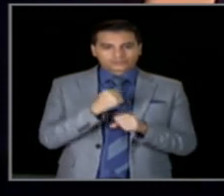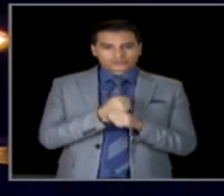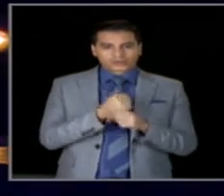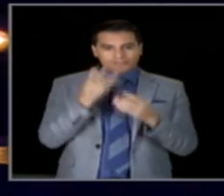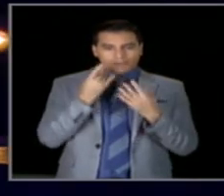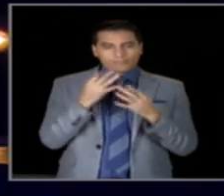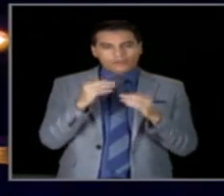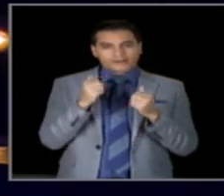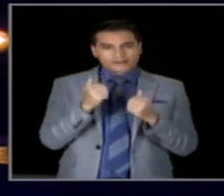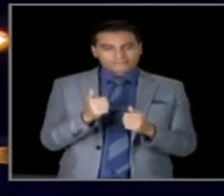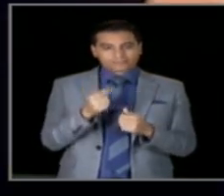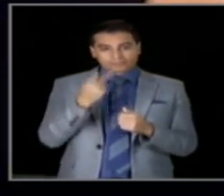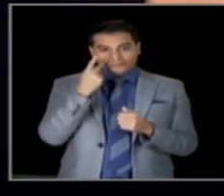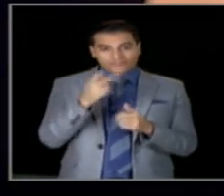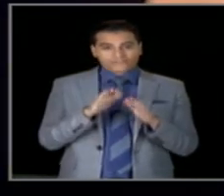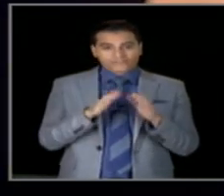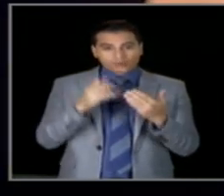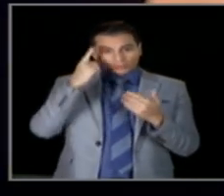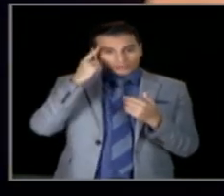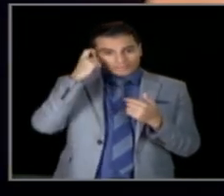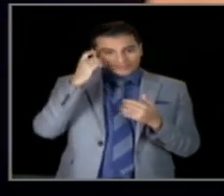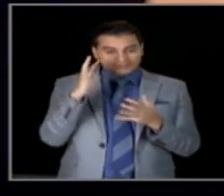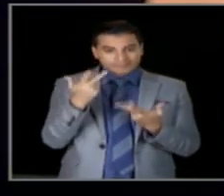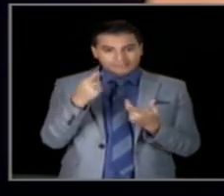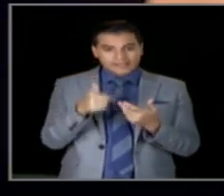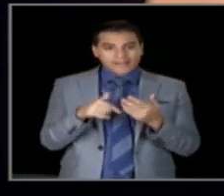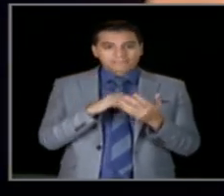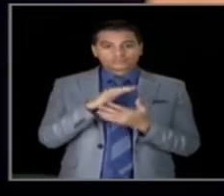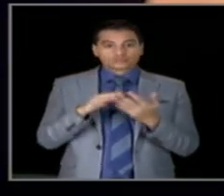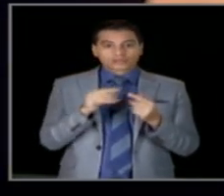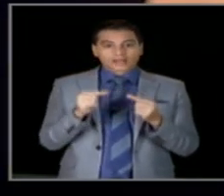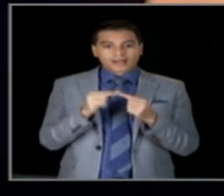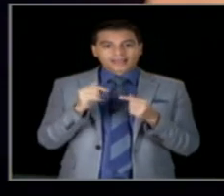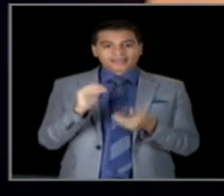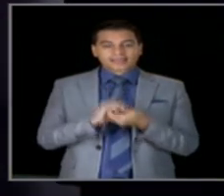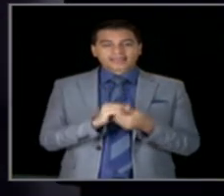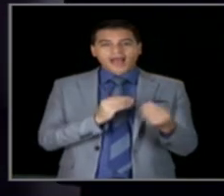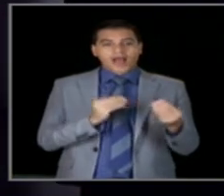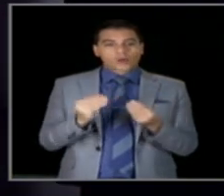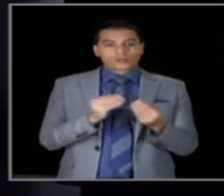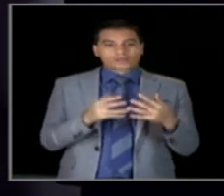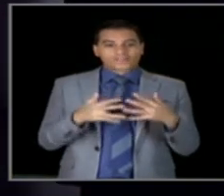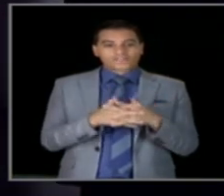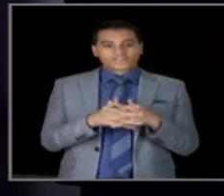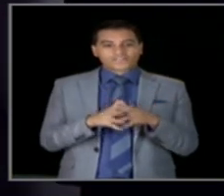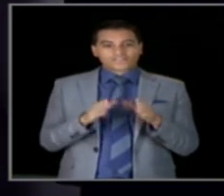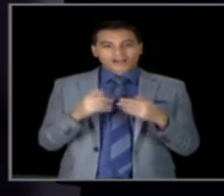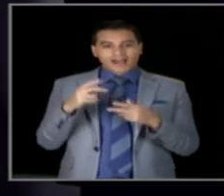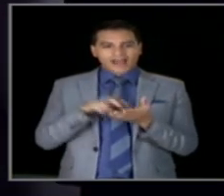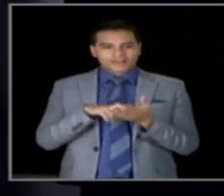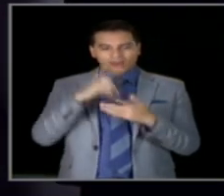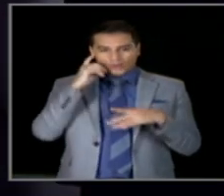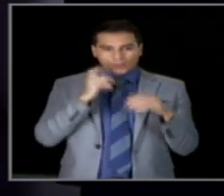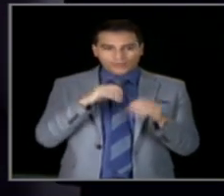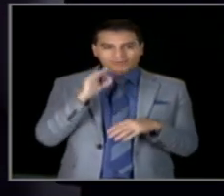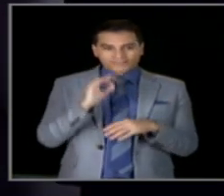معقول. يعني ايه رايك في اداء وسط البلد؟ المشكله فين؟ تعاون، وخايفين، خايفين،